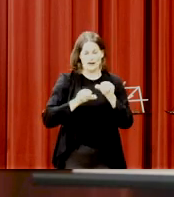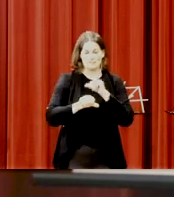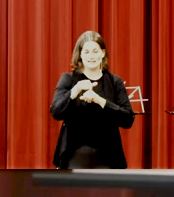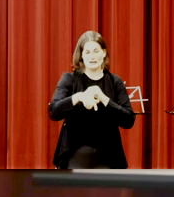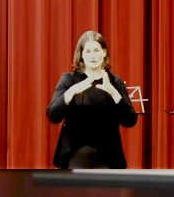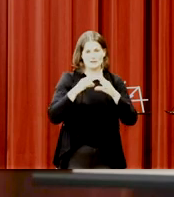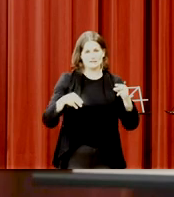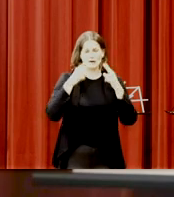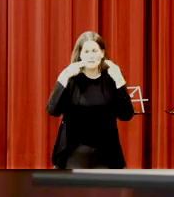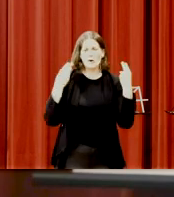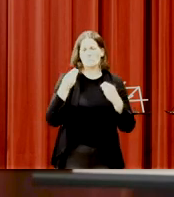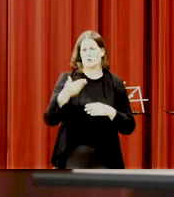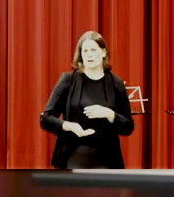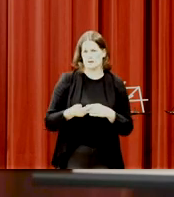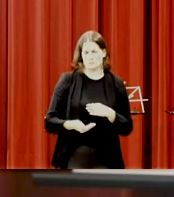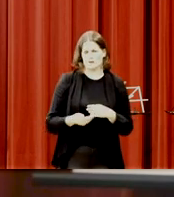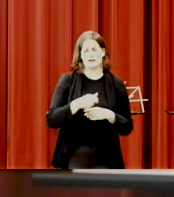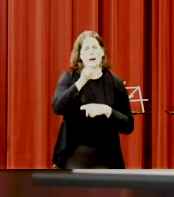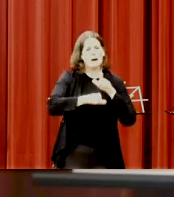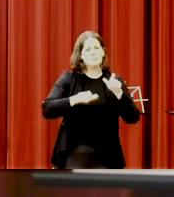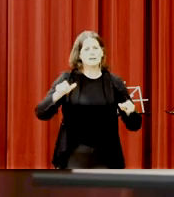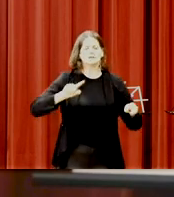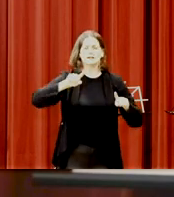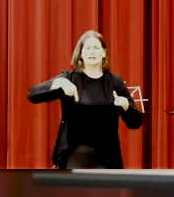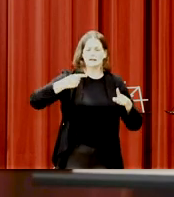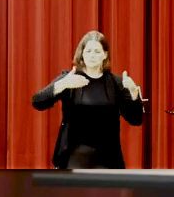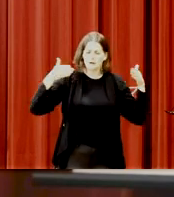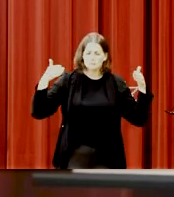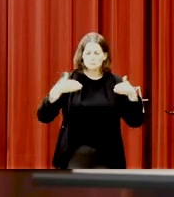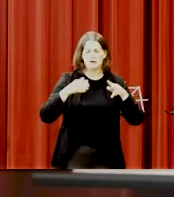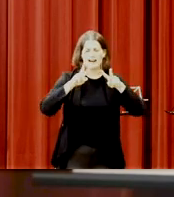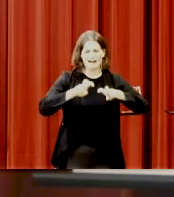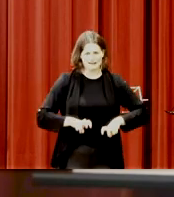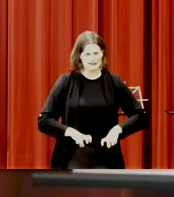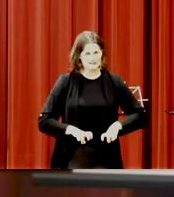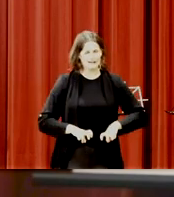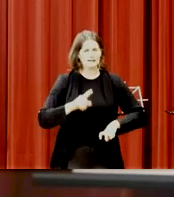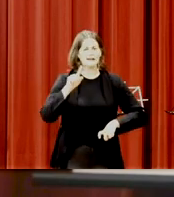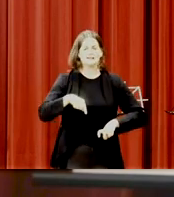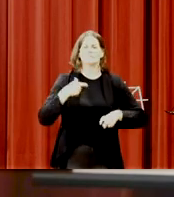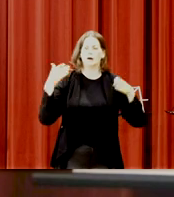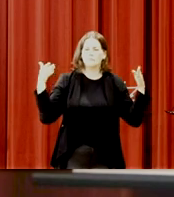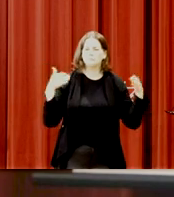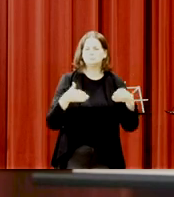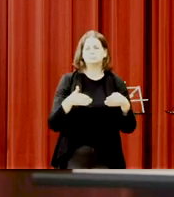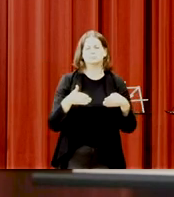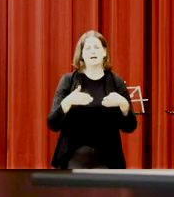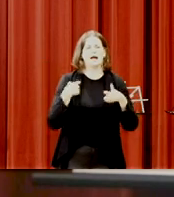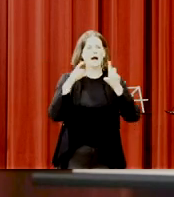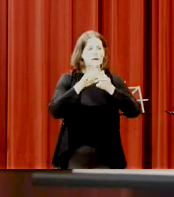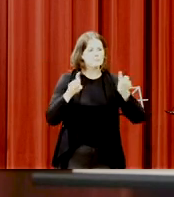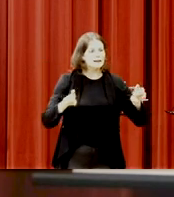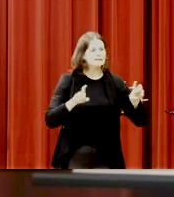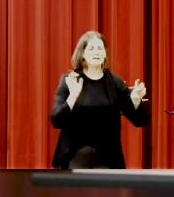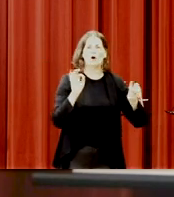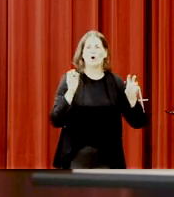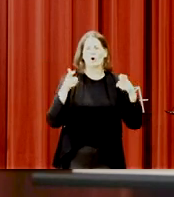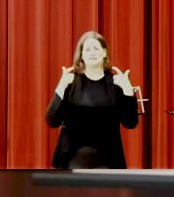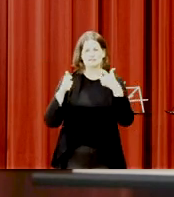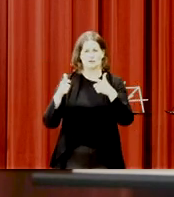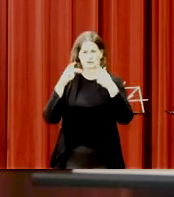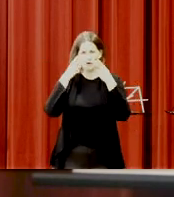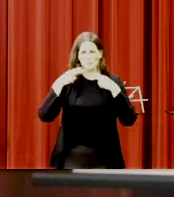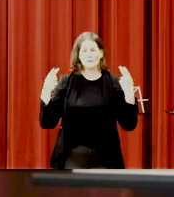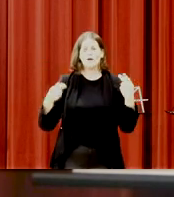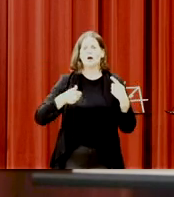doncs, a l'empresa o al sector públic, però des d'una visió crítica i amb aquesta formació superior que tantes alegries ens ha